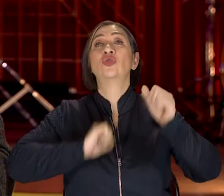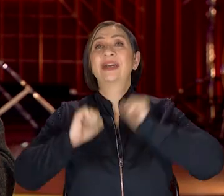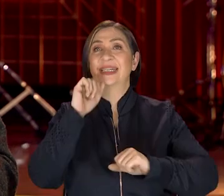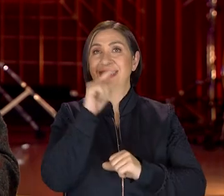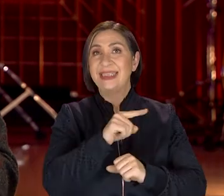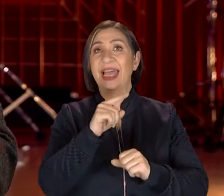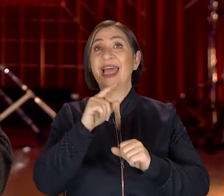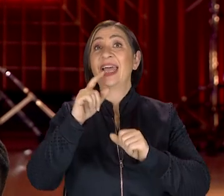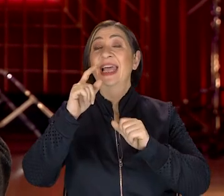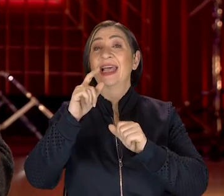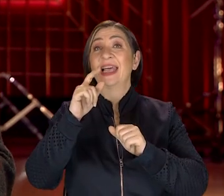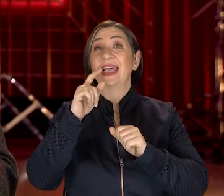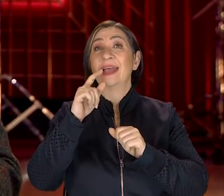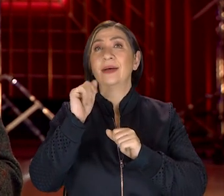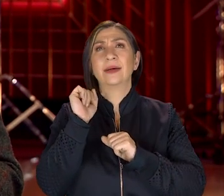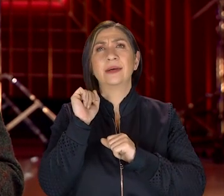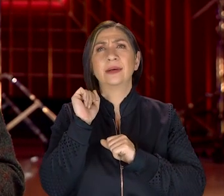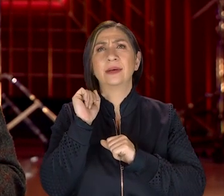Üniversitesi'nde çekilmiş olan